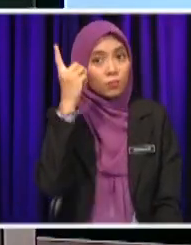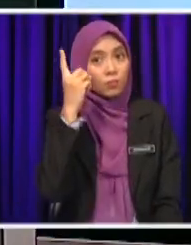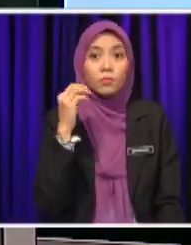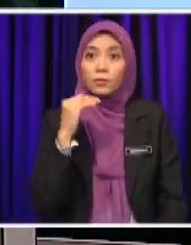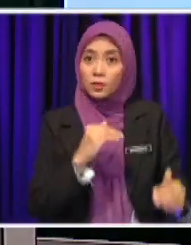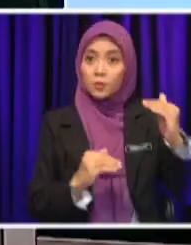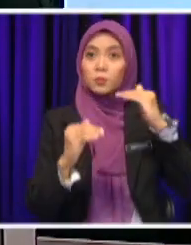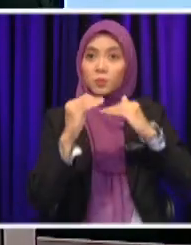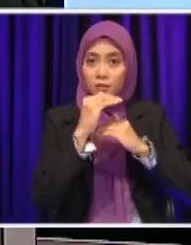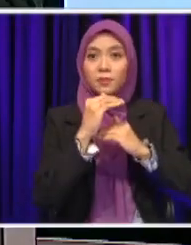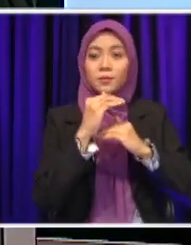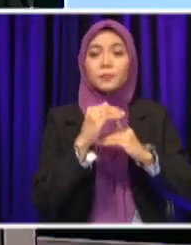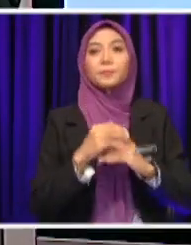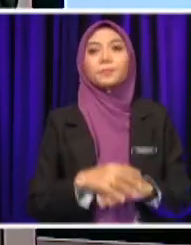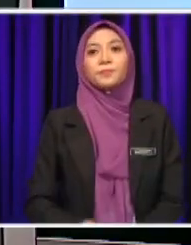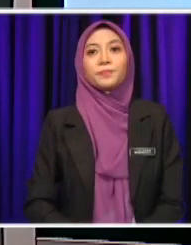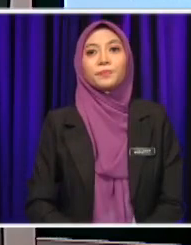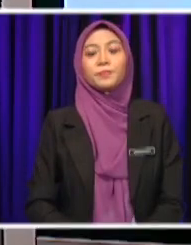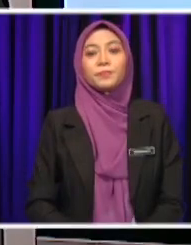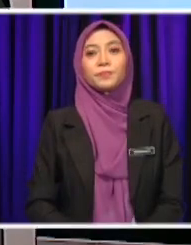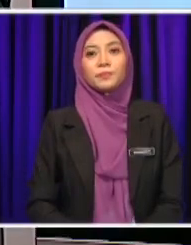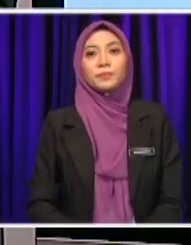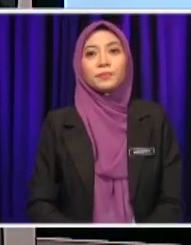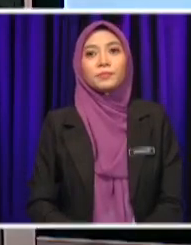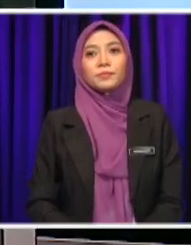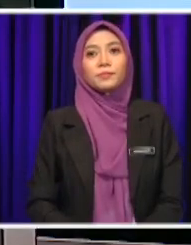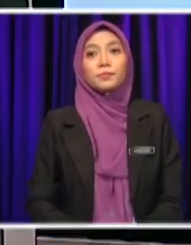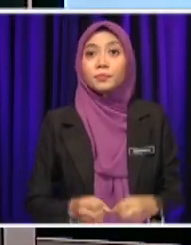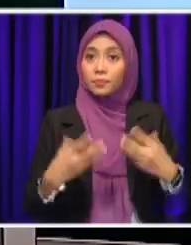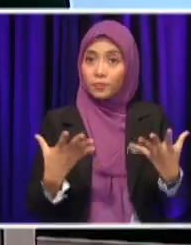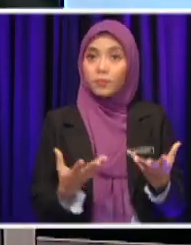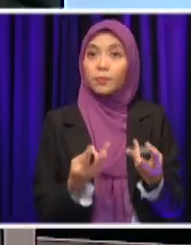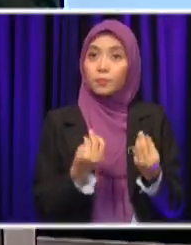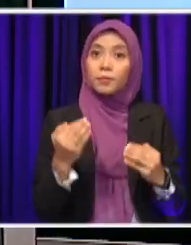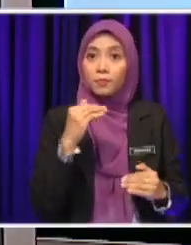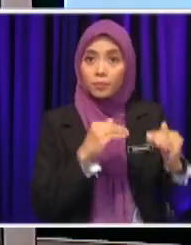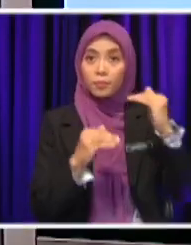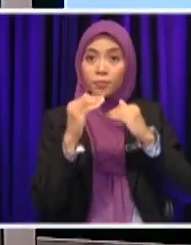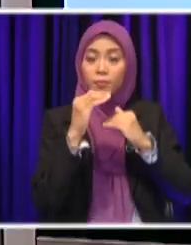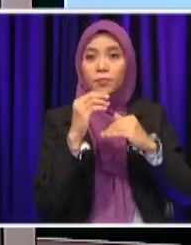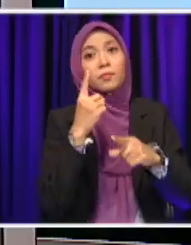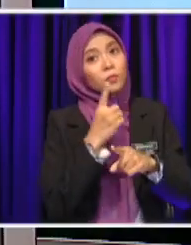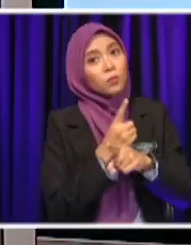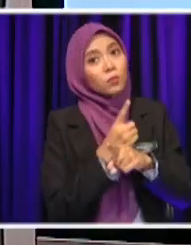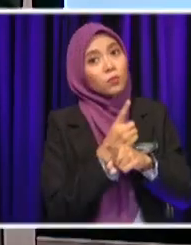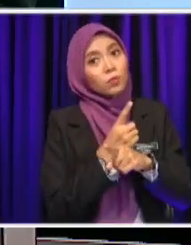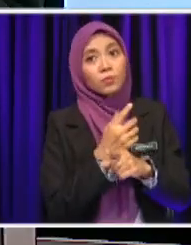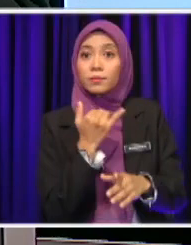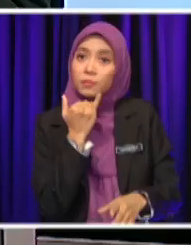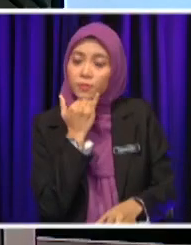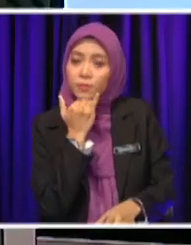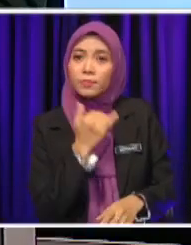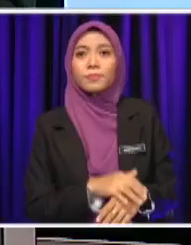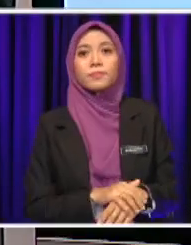tersebutlah. Aiman dah nampak dia punya flow dia punya laluan dia macam mana, kalau ya tidak macam mana kan. Cikgu nampak